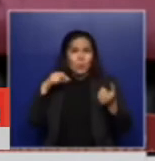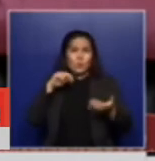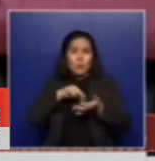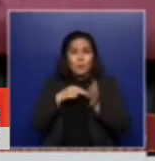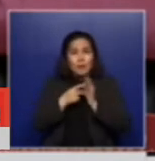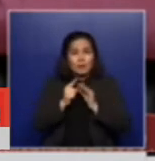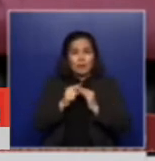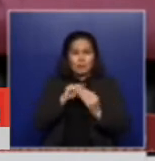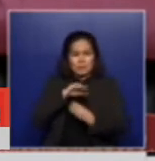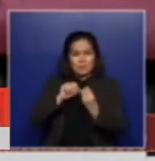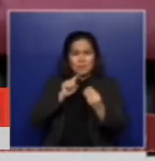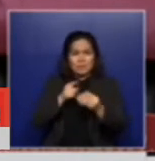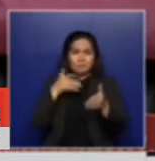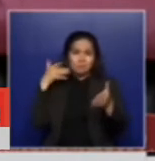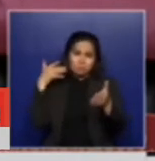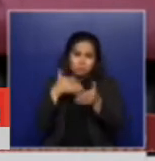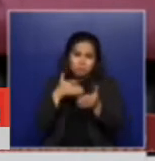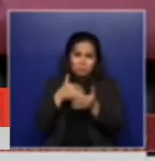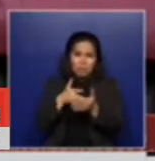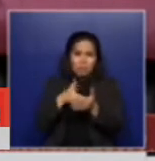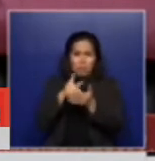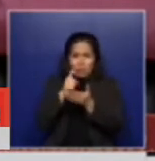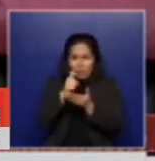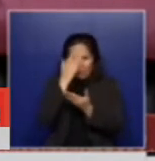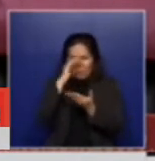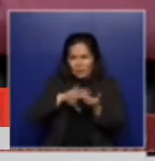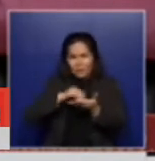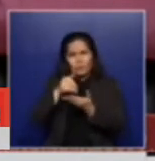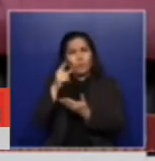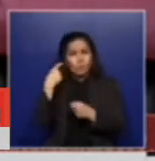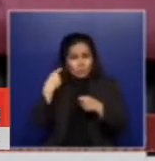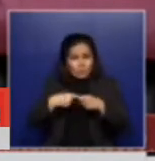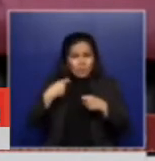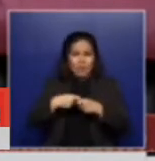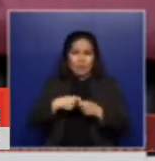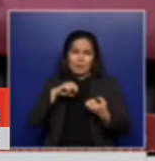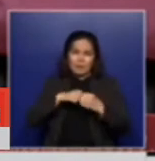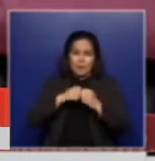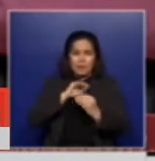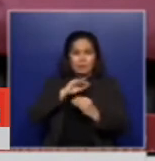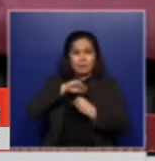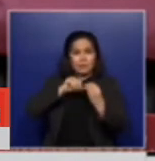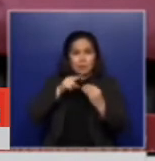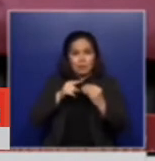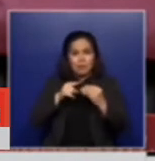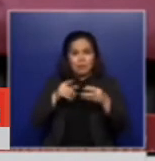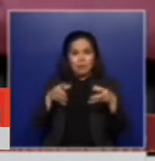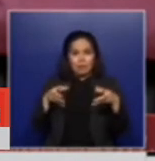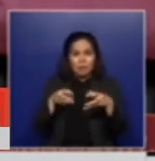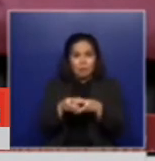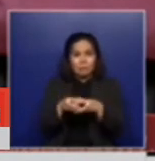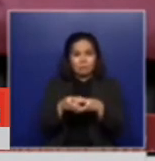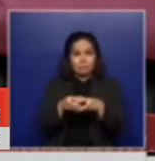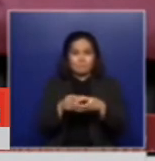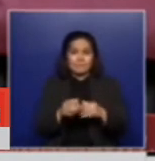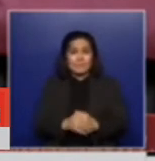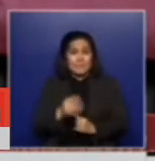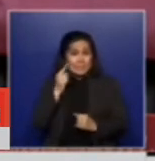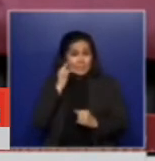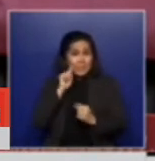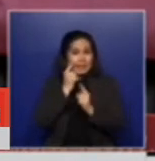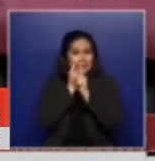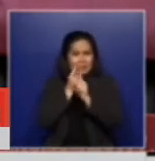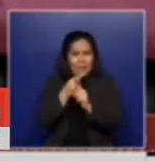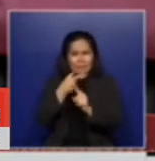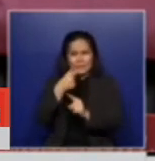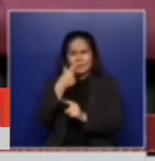ฟื้นฟูเศรษฐกิจของประเทศแล้วมันก็ทำให้เศรษฐกิจหดตัวครับเพราะนั้นไอ้สิ่งที่ท่านประมาณเอาไว้เนี่ยมัน